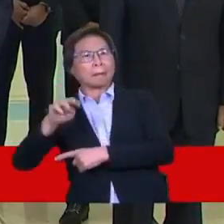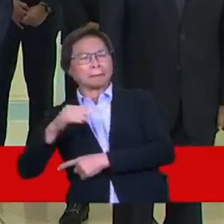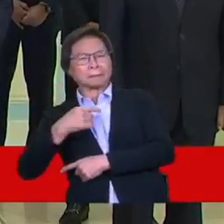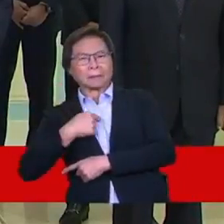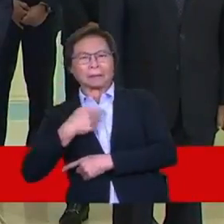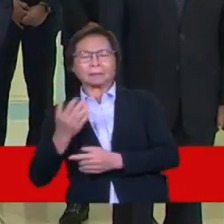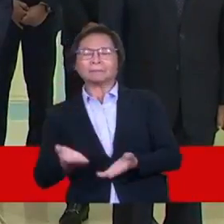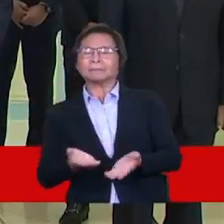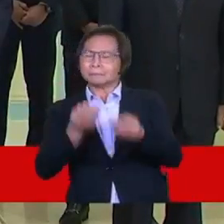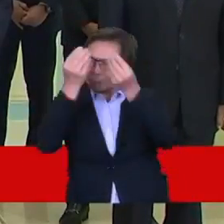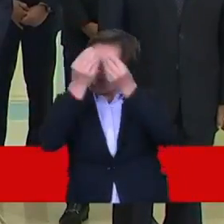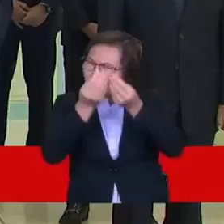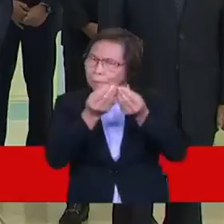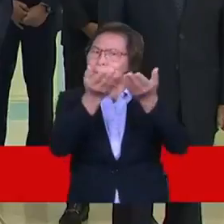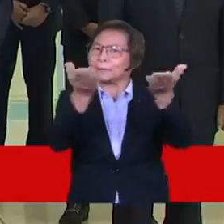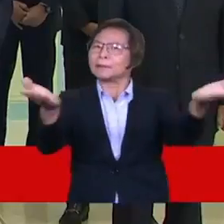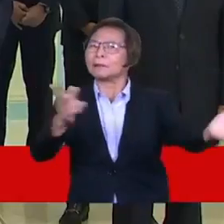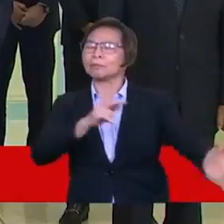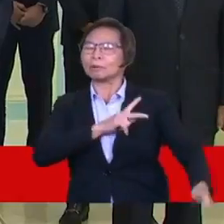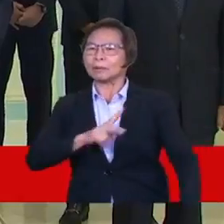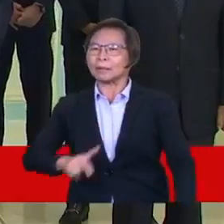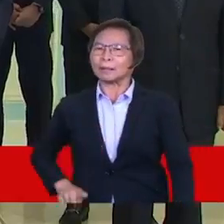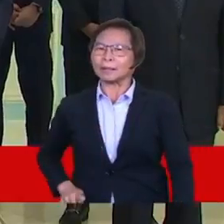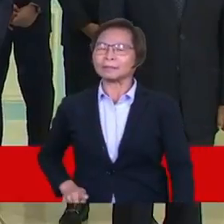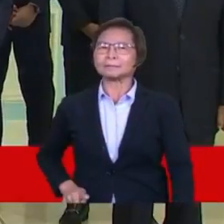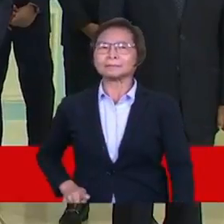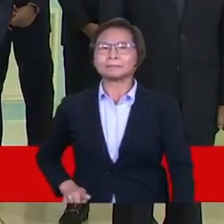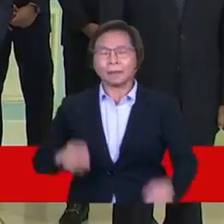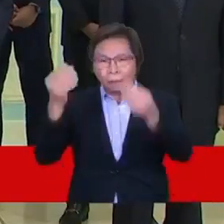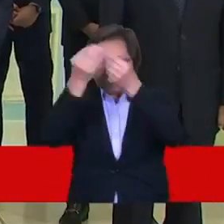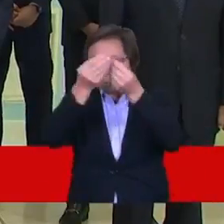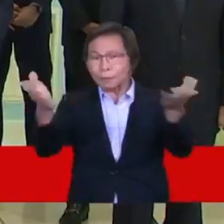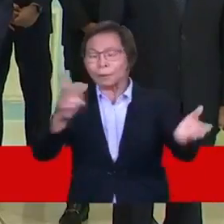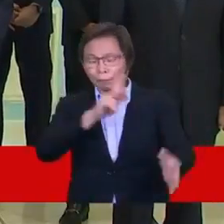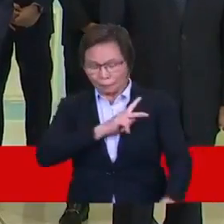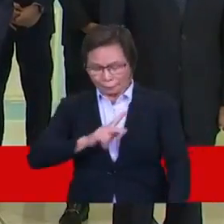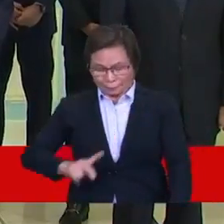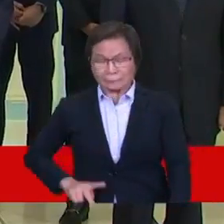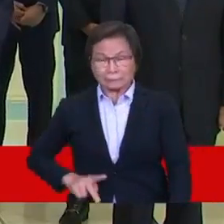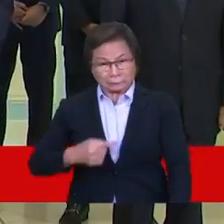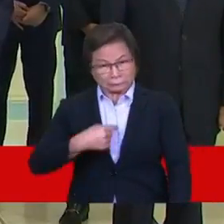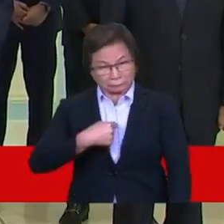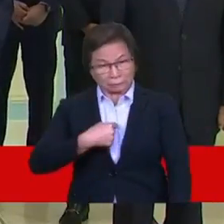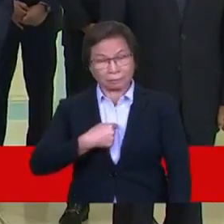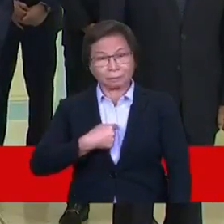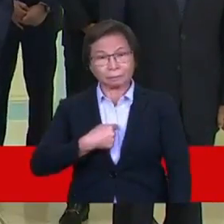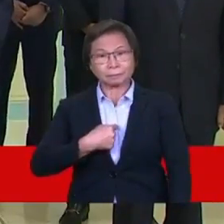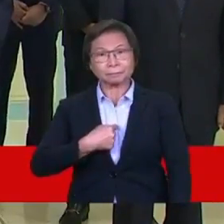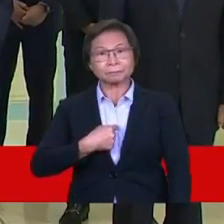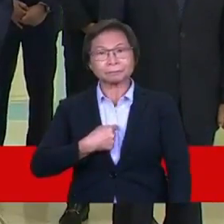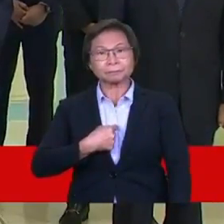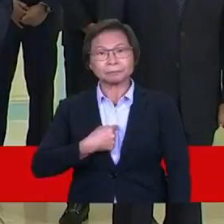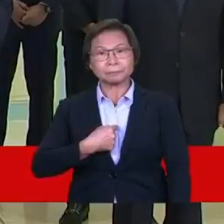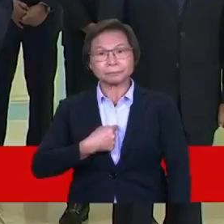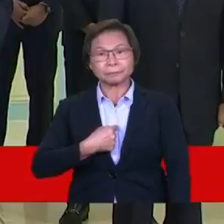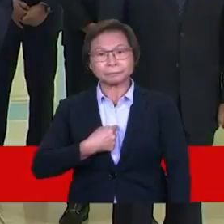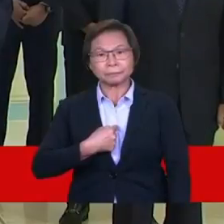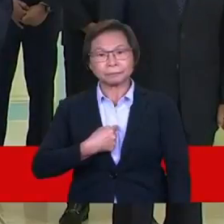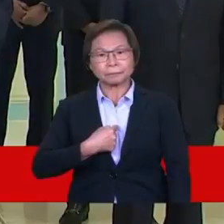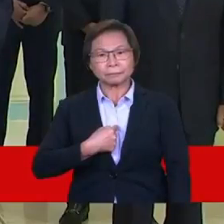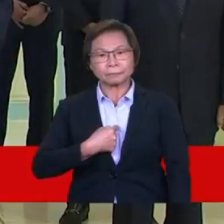Saya telah menyembah makloon kepada kebawah duli Yang Maha Mulia Sri Paduka Baginda yang dipertuan agung